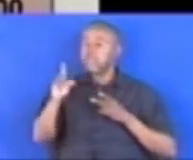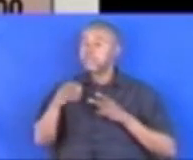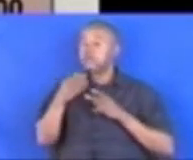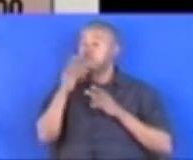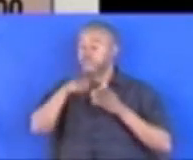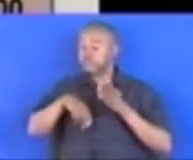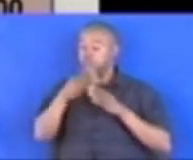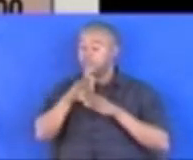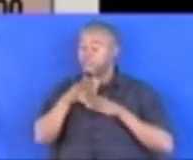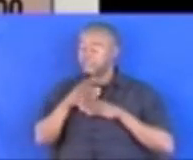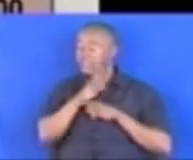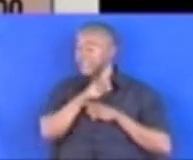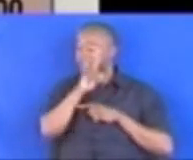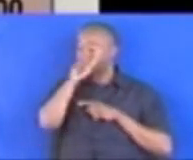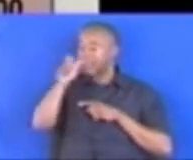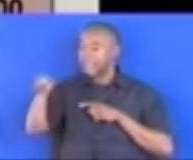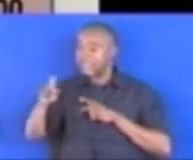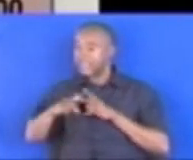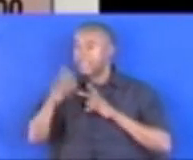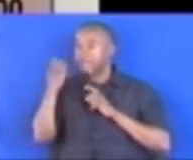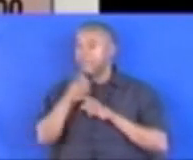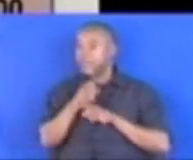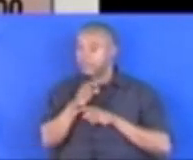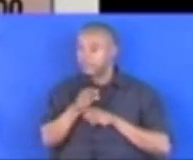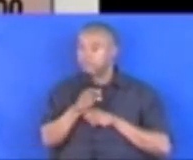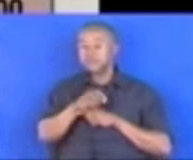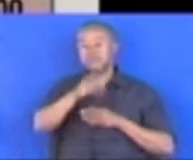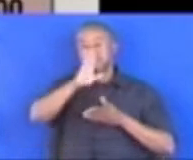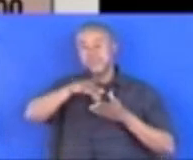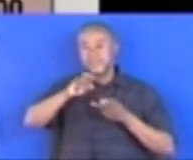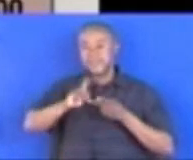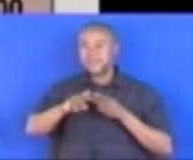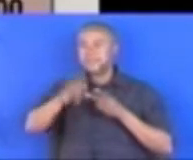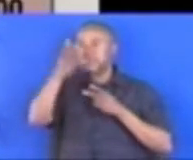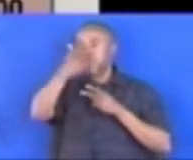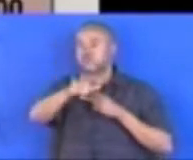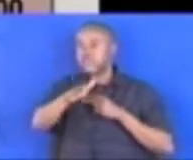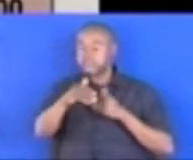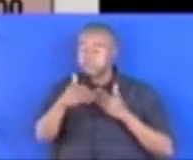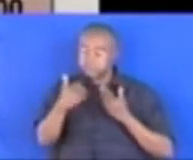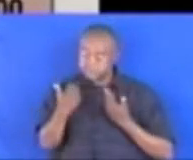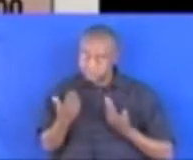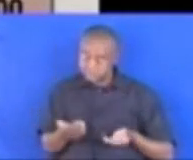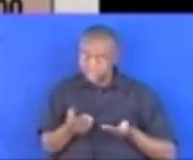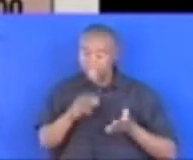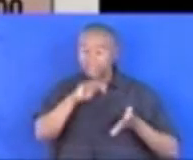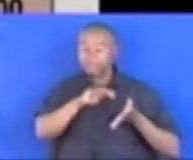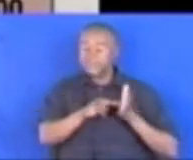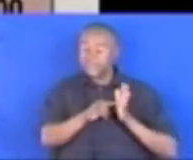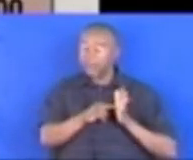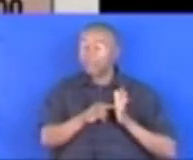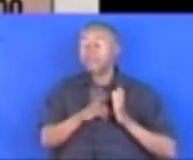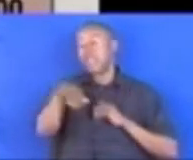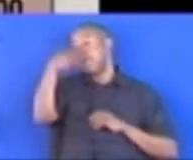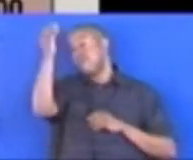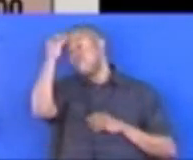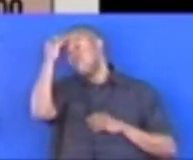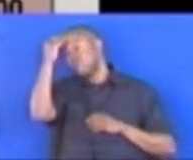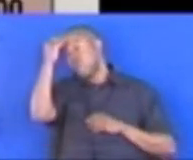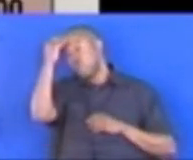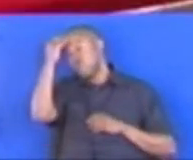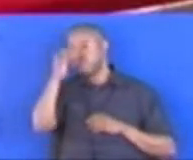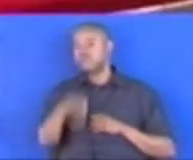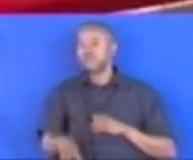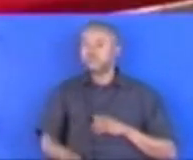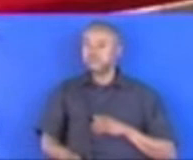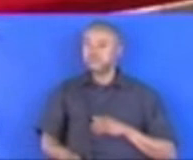mashirika yasiyo ya kiserikali, mapato ya ada za mitihani na uuzaji wa mitaala ya mafunzo ya maendeleo ya jamii na ustawi wa jamii na mapato